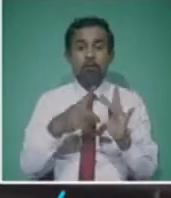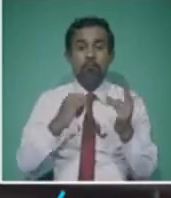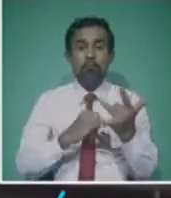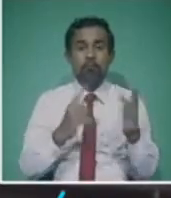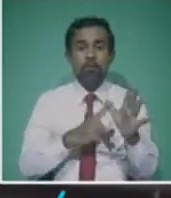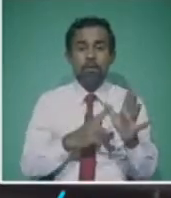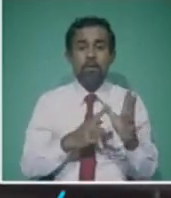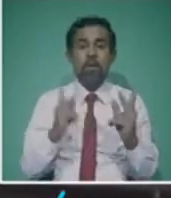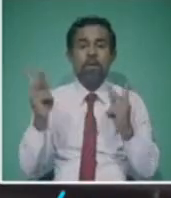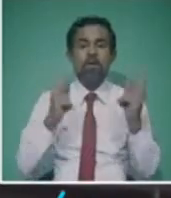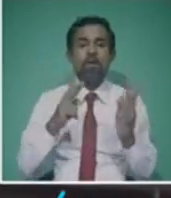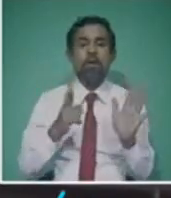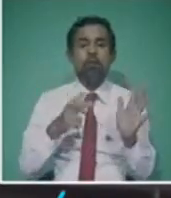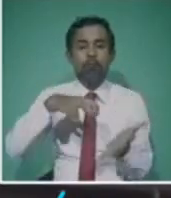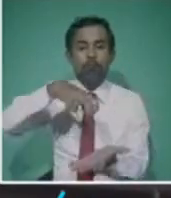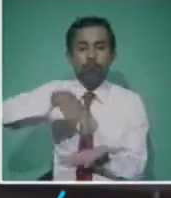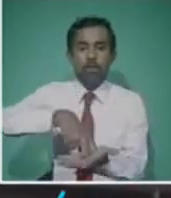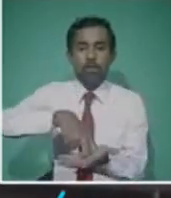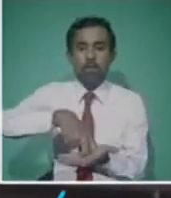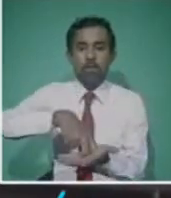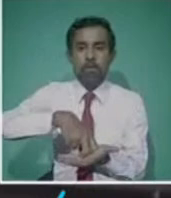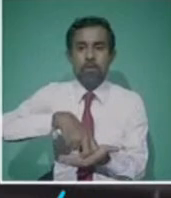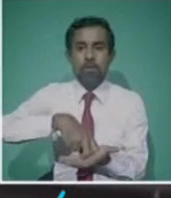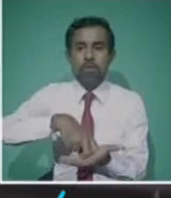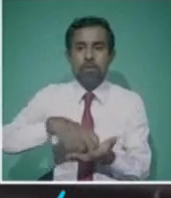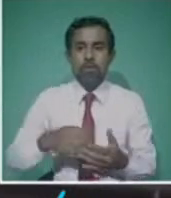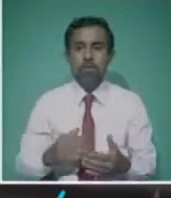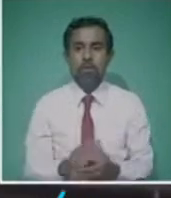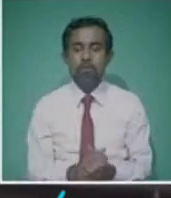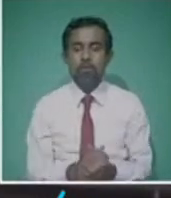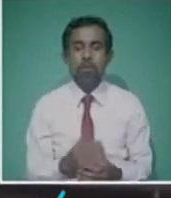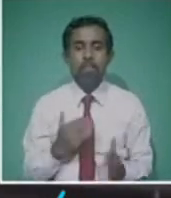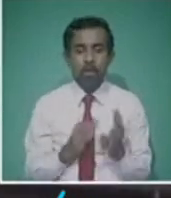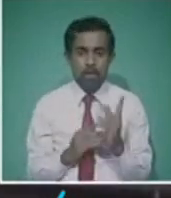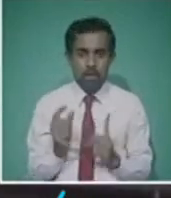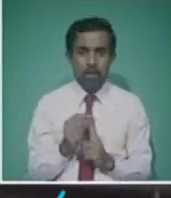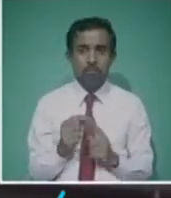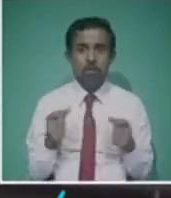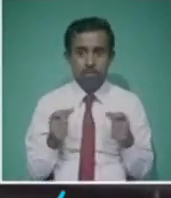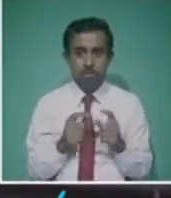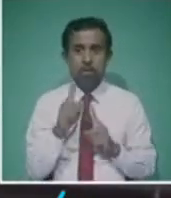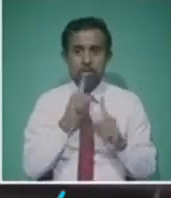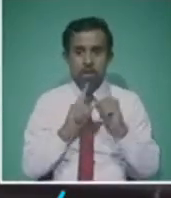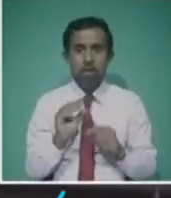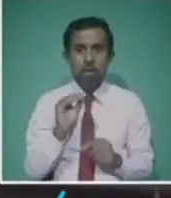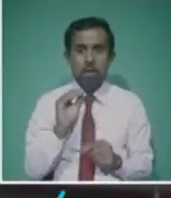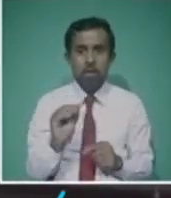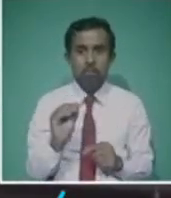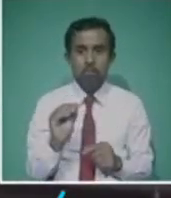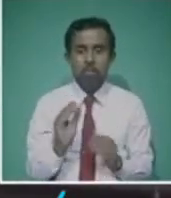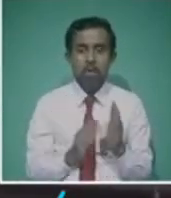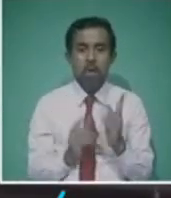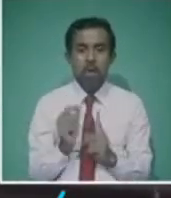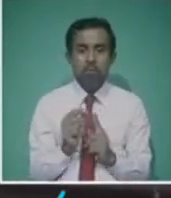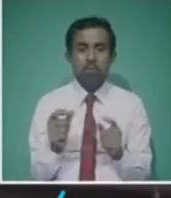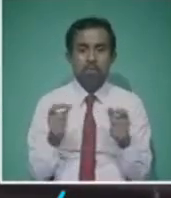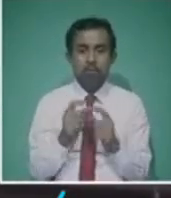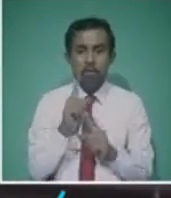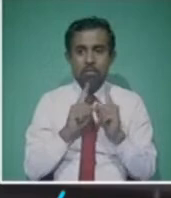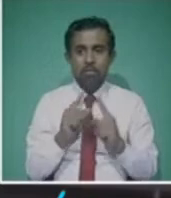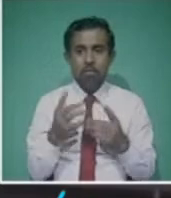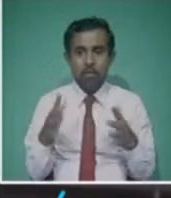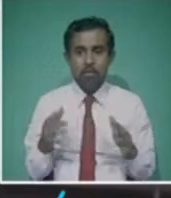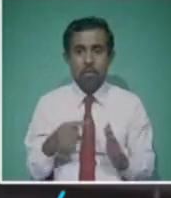විසිට වීසා ඒක නිසා මම අපේ ඇමතිතුමා එක්කත් කතා කරනවා ඇමතුමත් එක්ක කතා කරලා